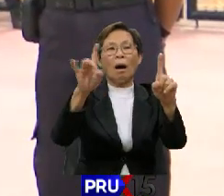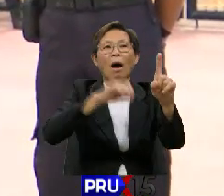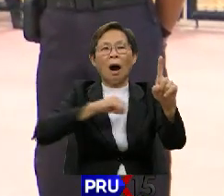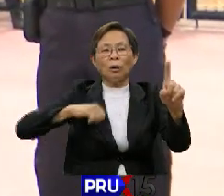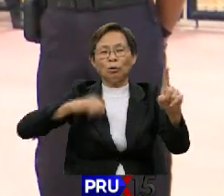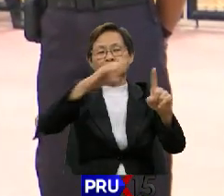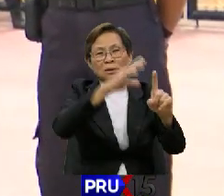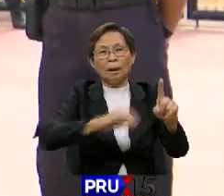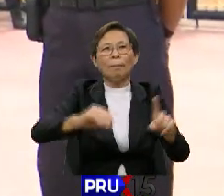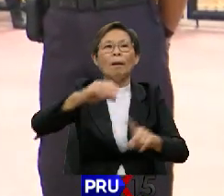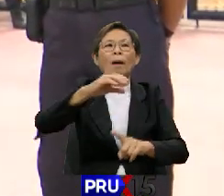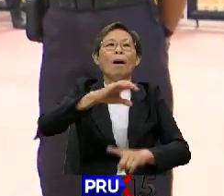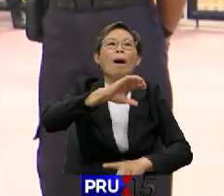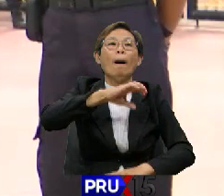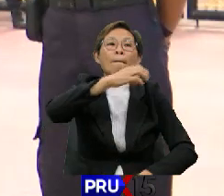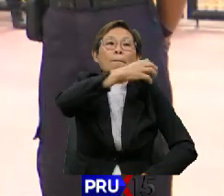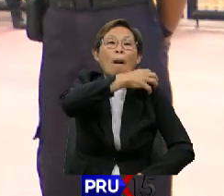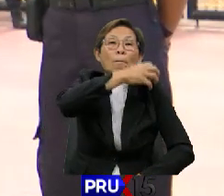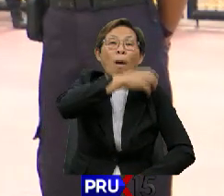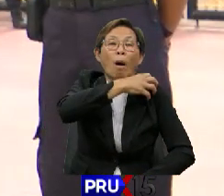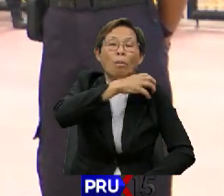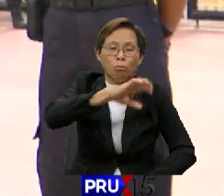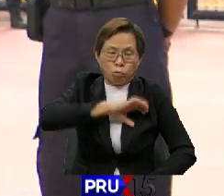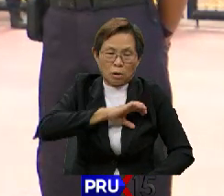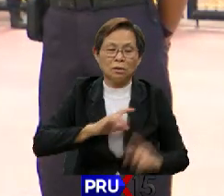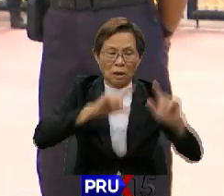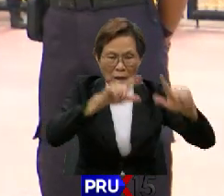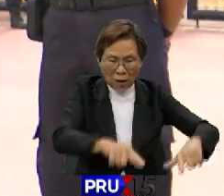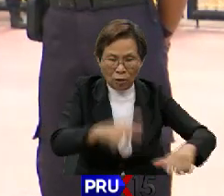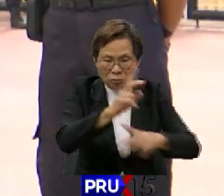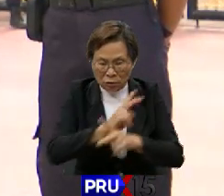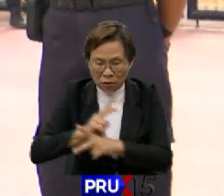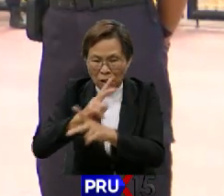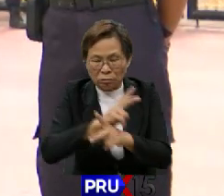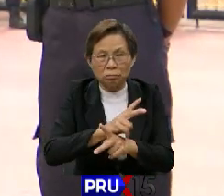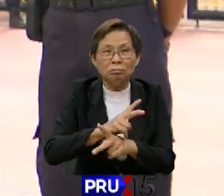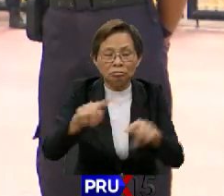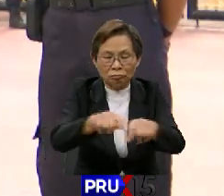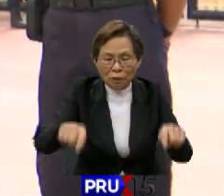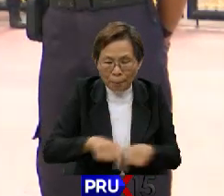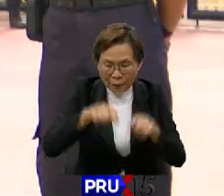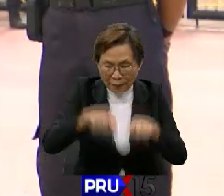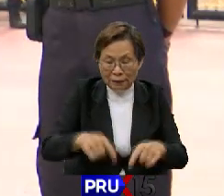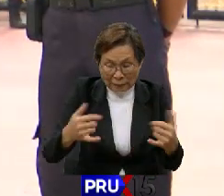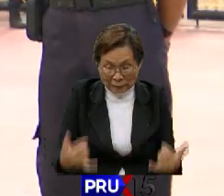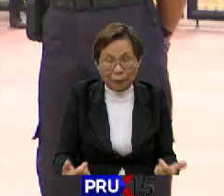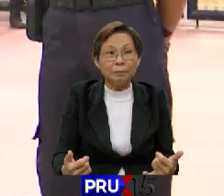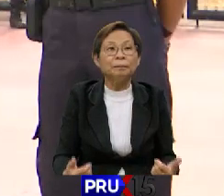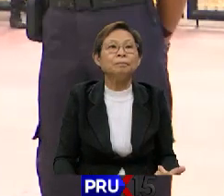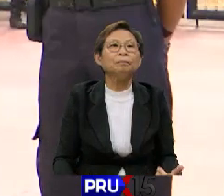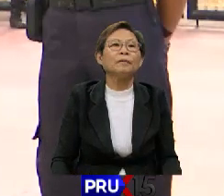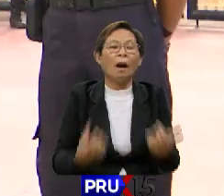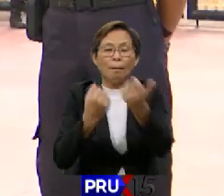anggota dan juga pegawai PDRM ditempatkan untuk menjaga kawasan ini. Dan ketika ini juga